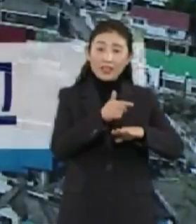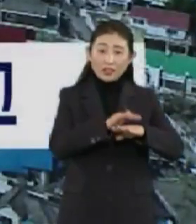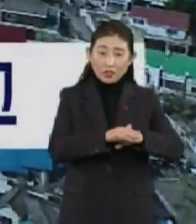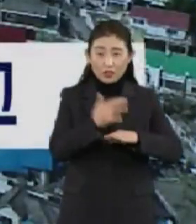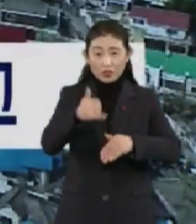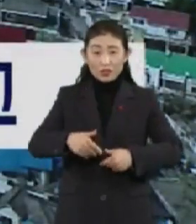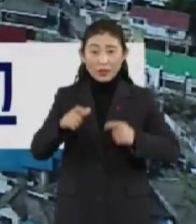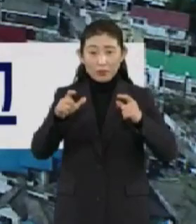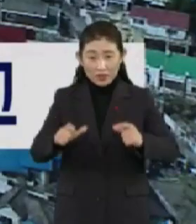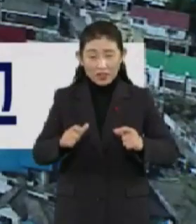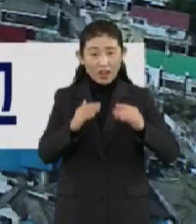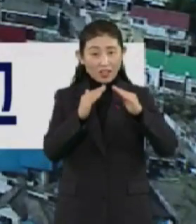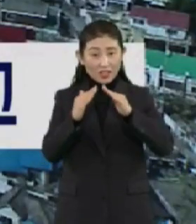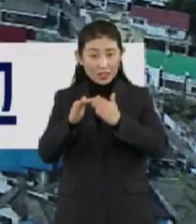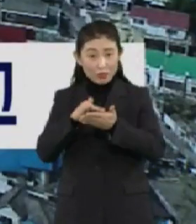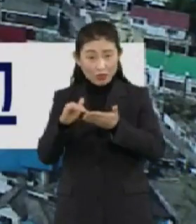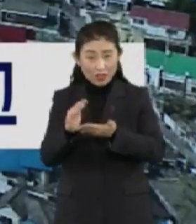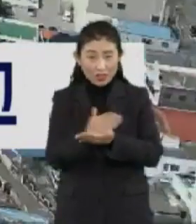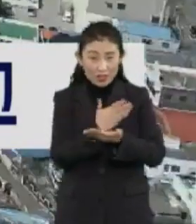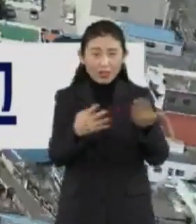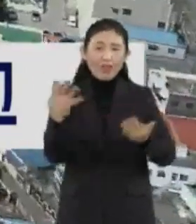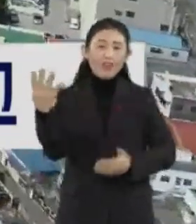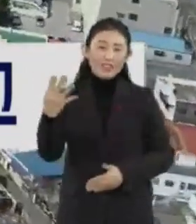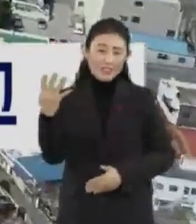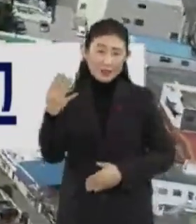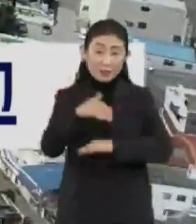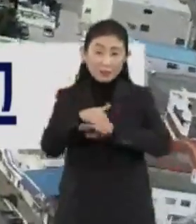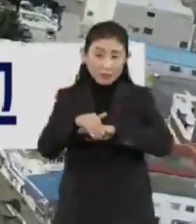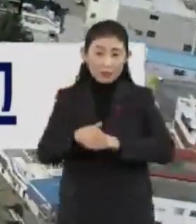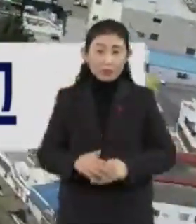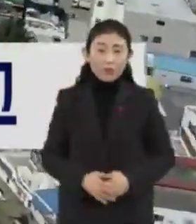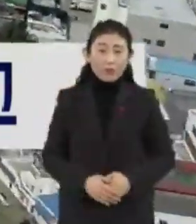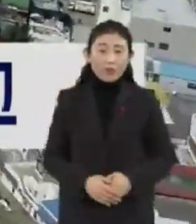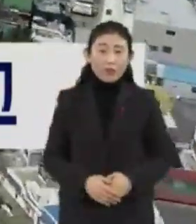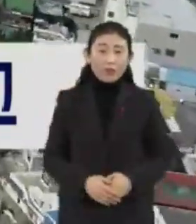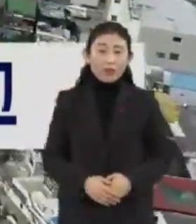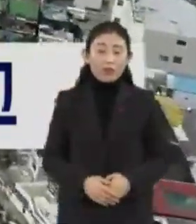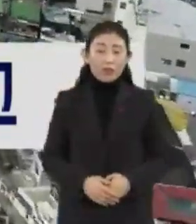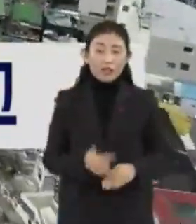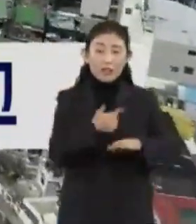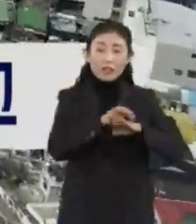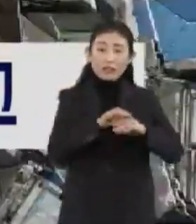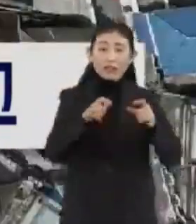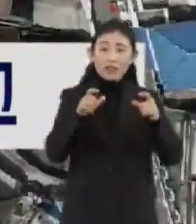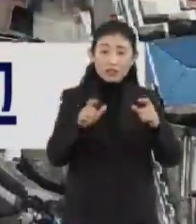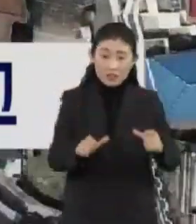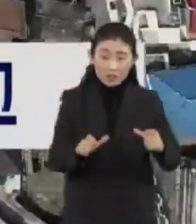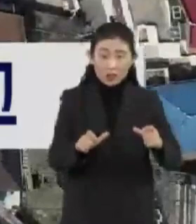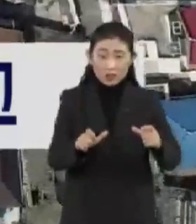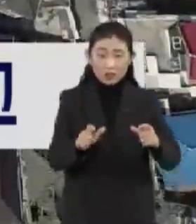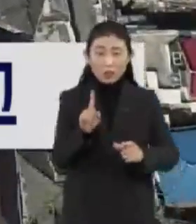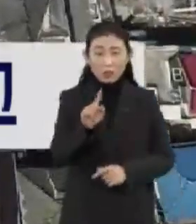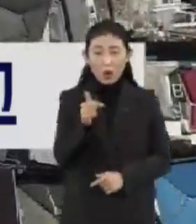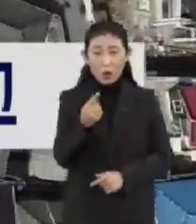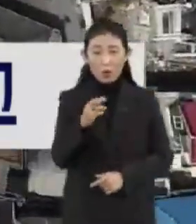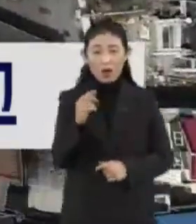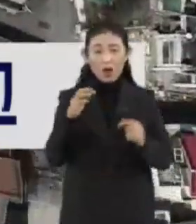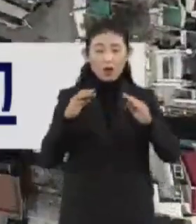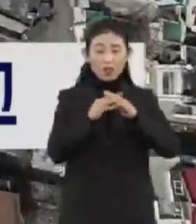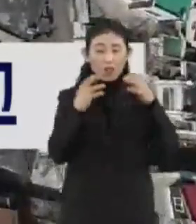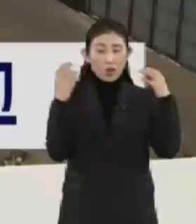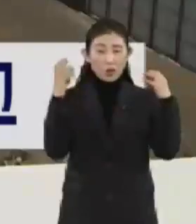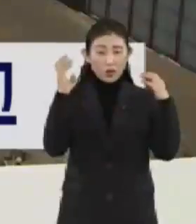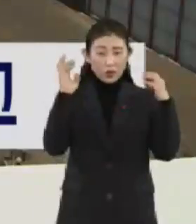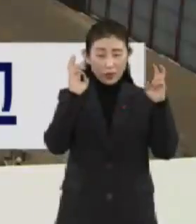이달 대전과 충남 지역에서 4천여 가구의 아파트가 분양됩니다. 부동산정보업체 직방에 따르면